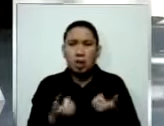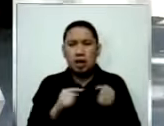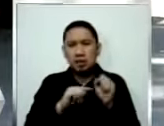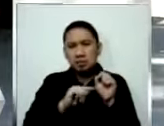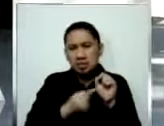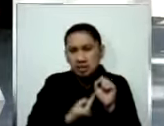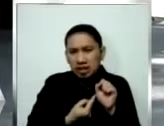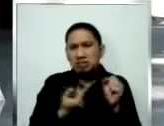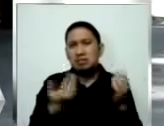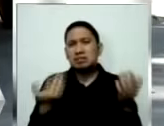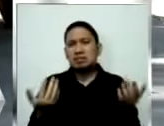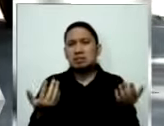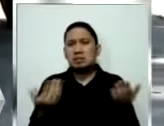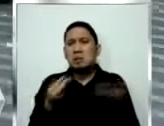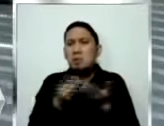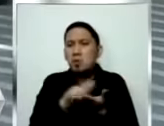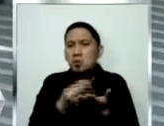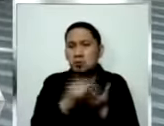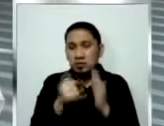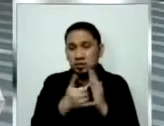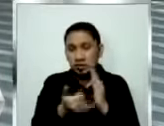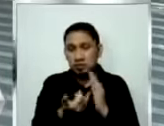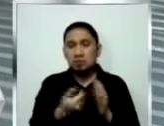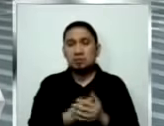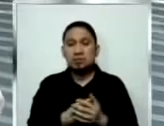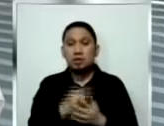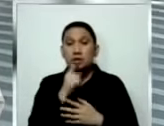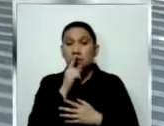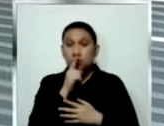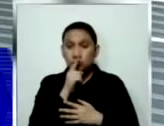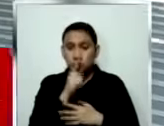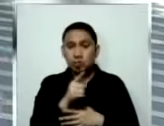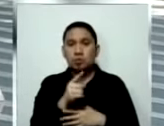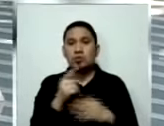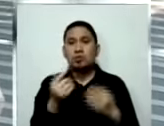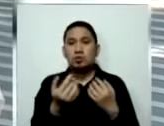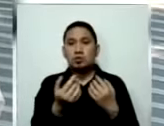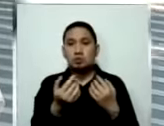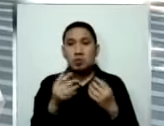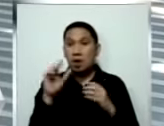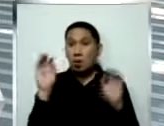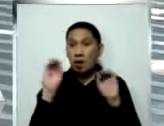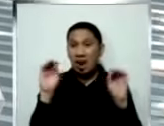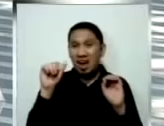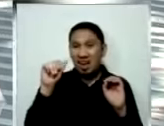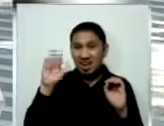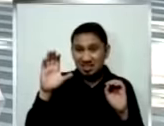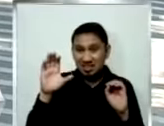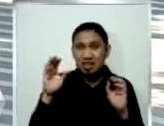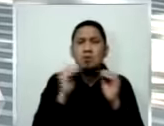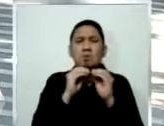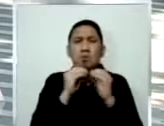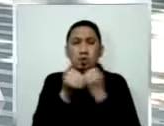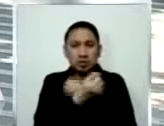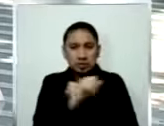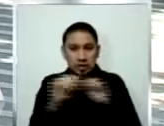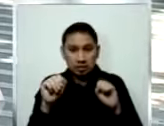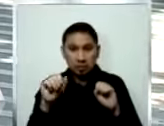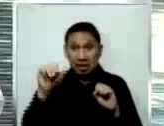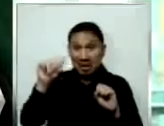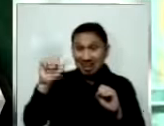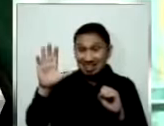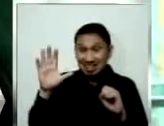ng Ibon Foundation, sa totoo lang, mas ligtas sa mga traditional jeepney na hindi naka-aircon. Mas mabilis raw kumalat ang virus sa mga air-conditioned